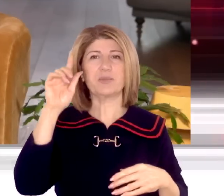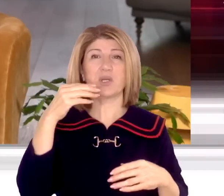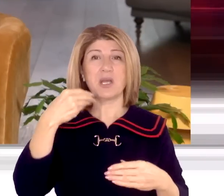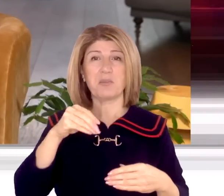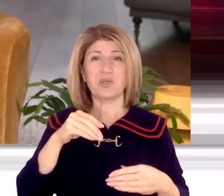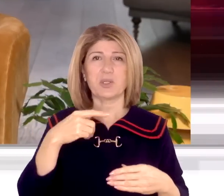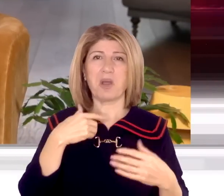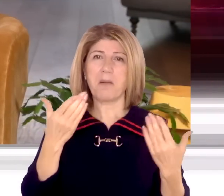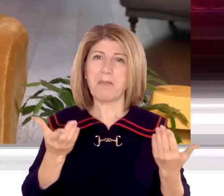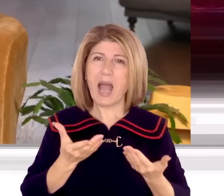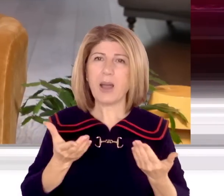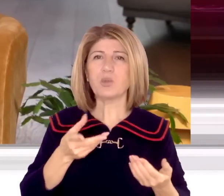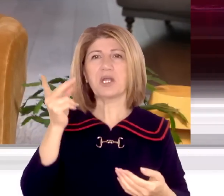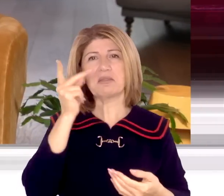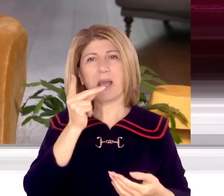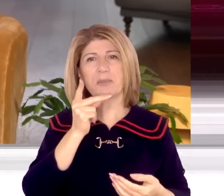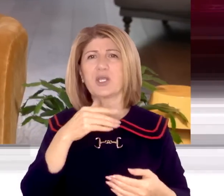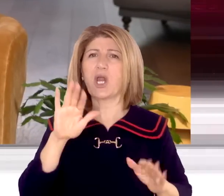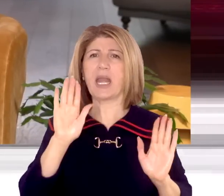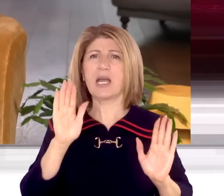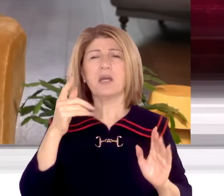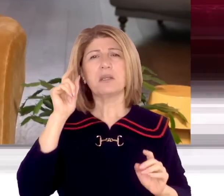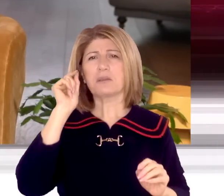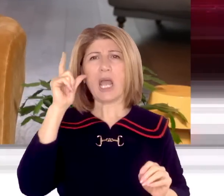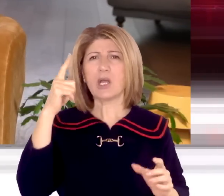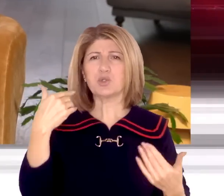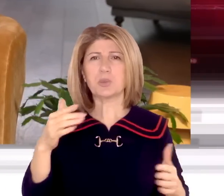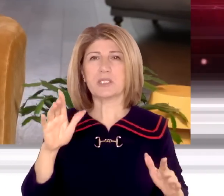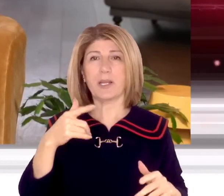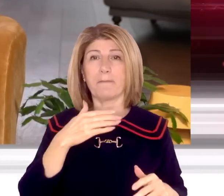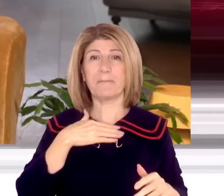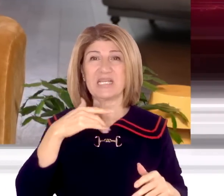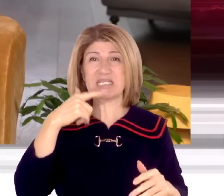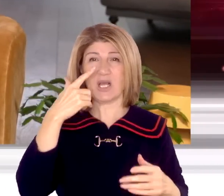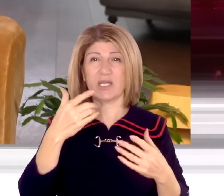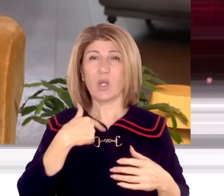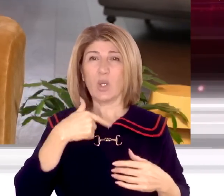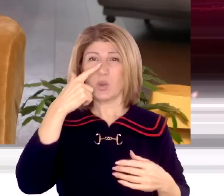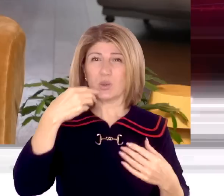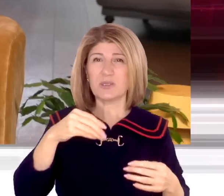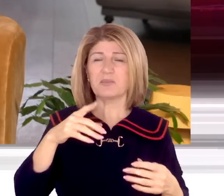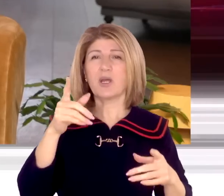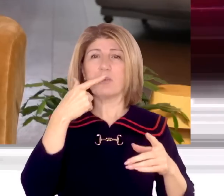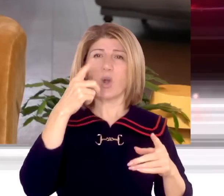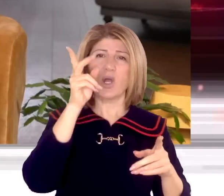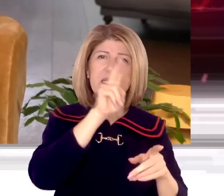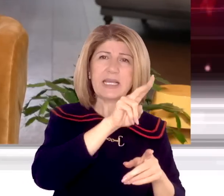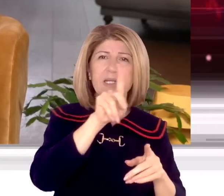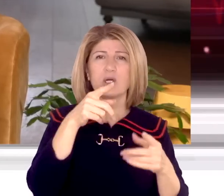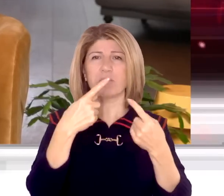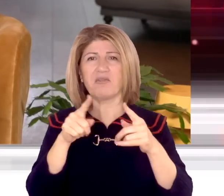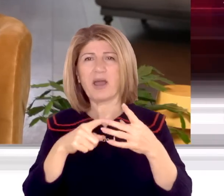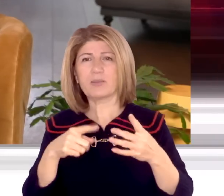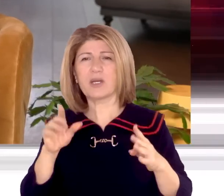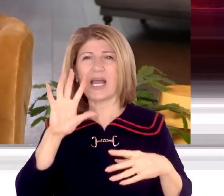خیلی از ما نمیدونیم که آیا پریودمون عادی و طبیعیه یا نه. تعجبی هم نداره، چون نه تنها میزان خونریزی هر کسی با اون